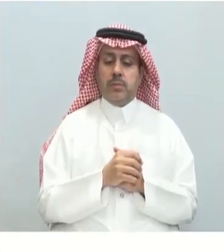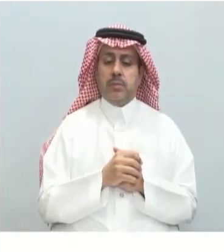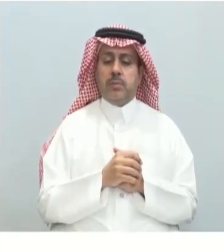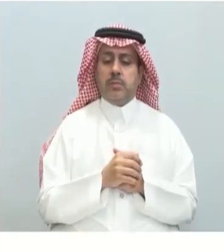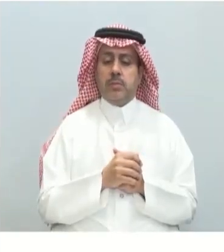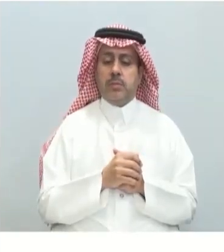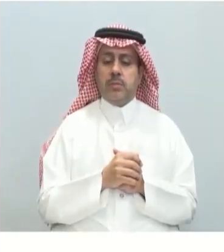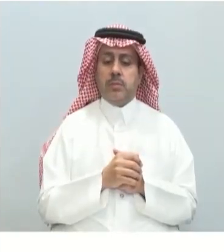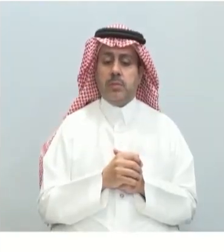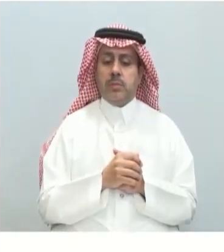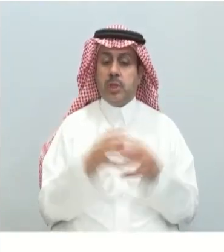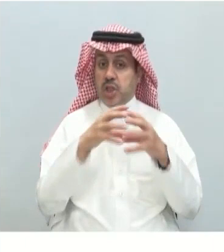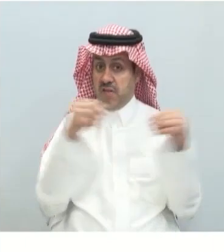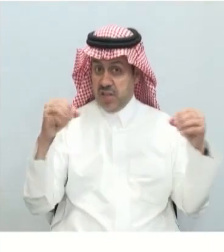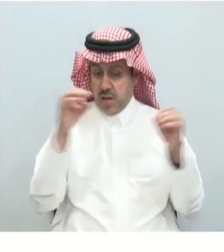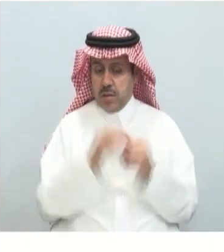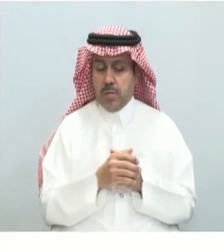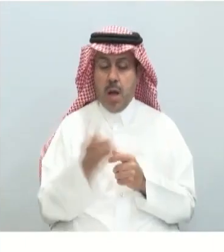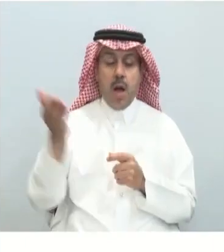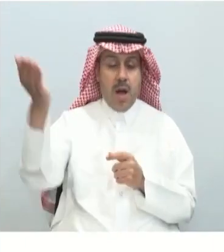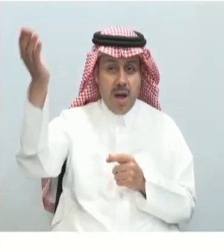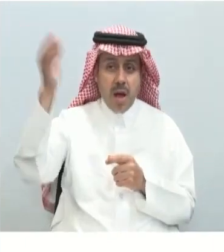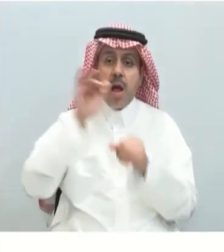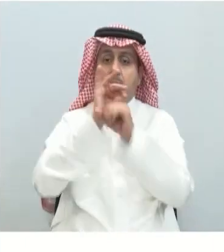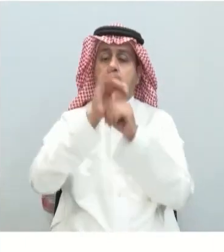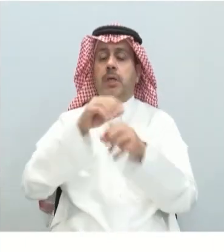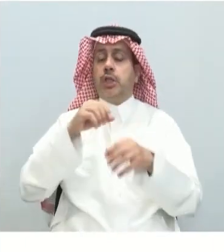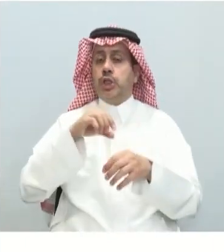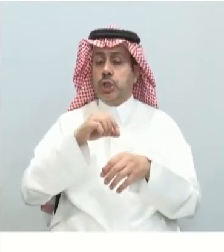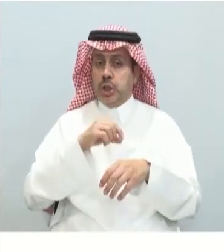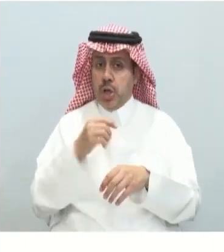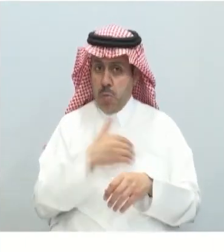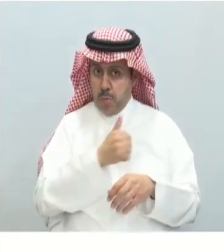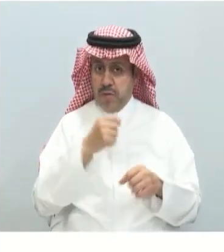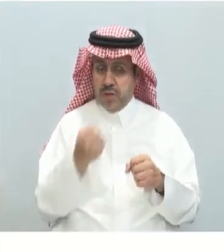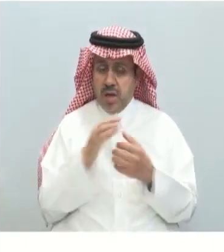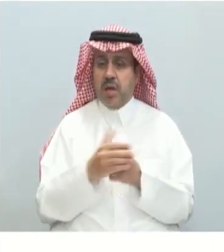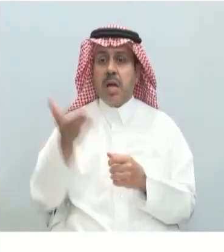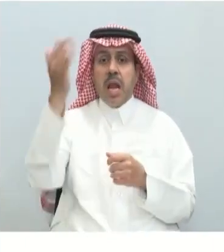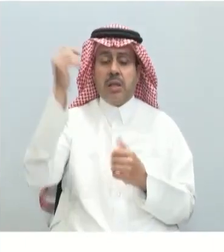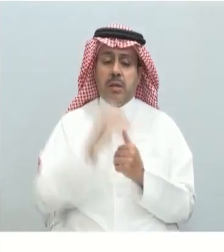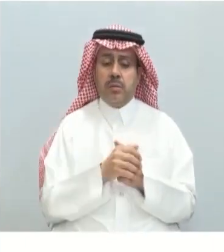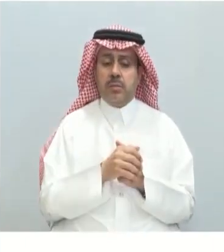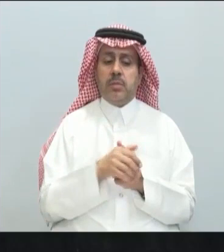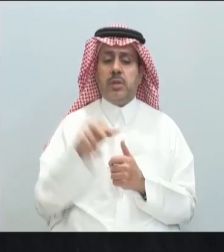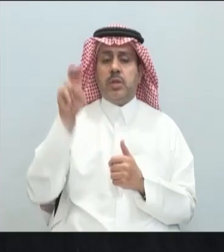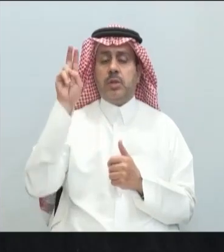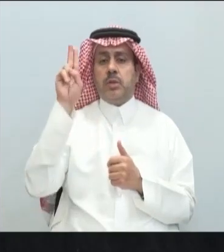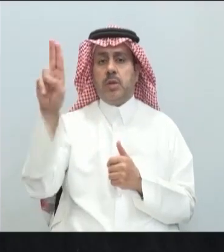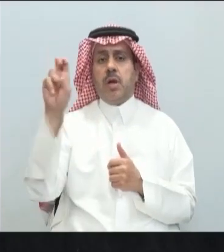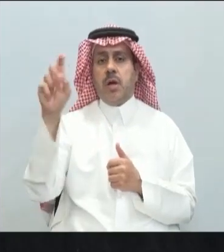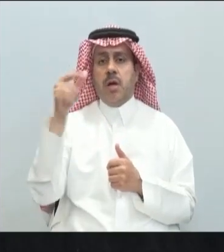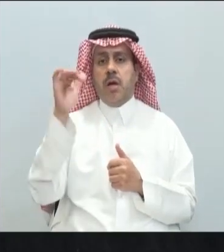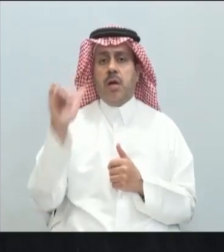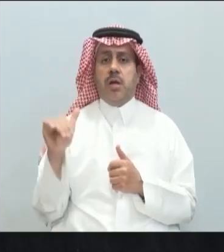تعالى ونادى اصحاب الجنه اصحاب النار هو نداء تقريع وتوبيخ والعذاب النفسي